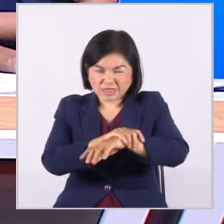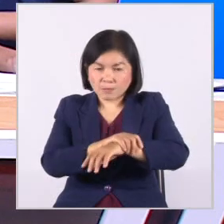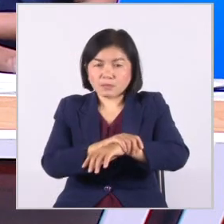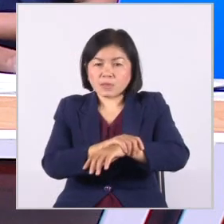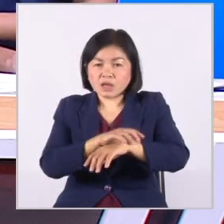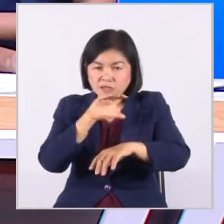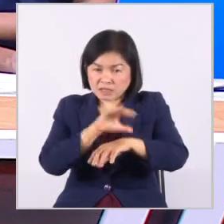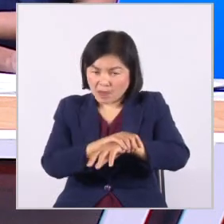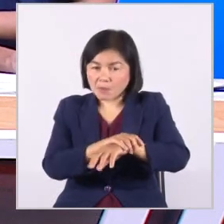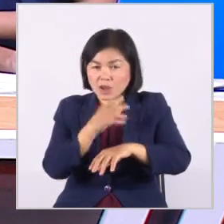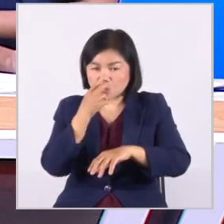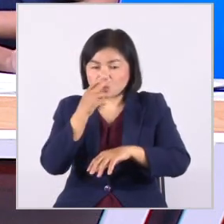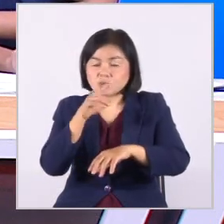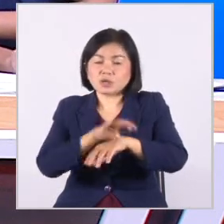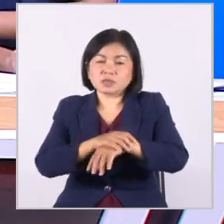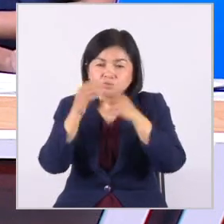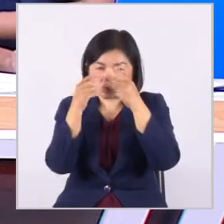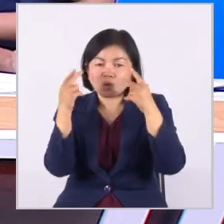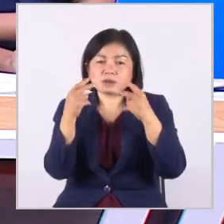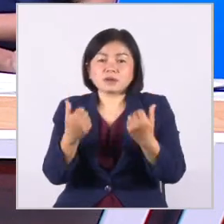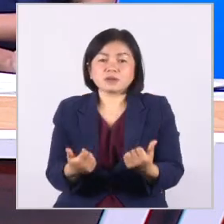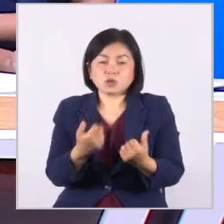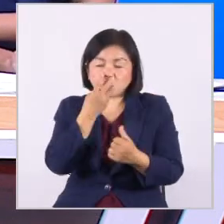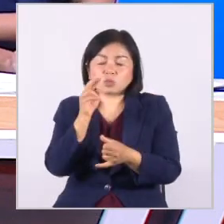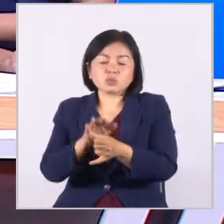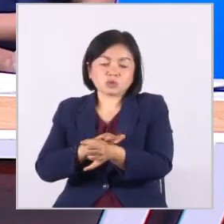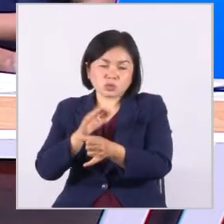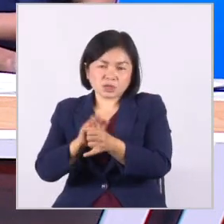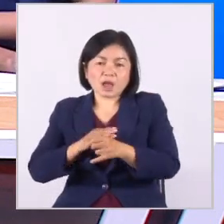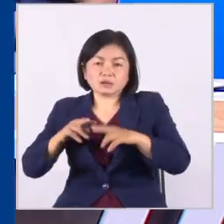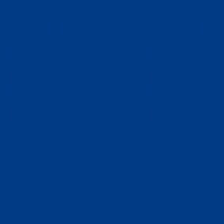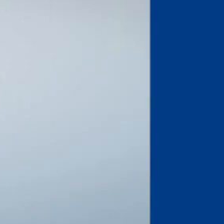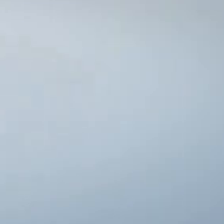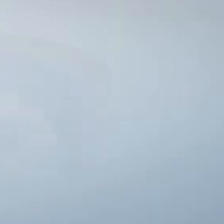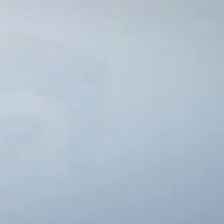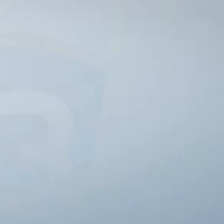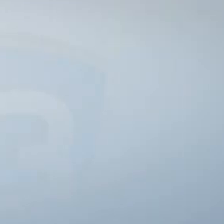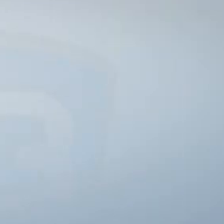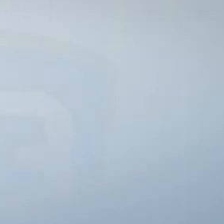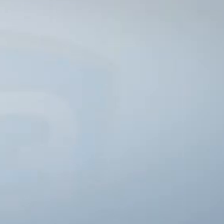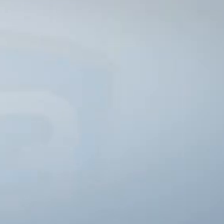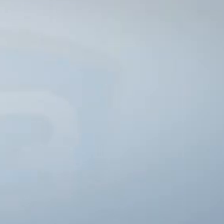อเรือนี่กลับมา ลงโทษหน่อย น่าเห็นใจคนทำมาหากินนะคะ